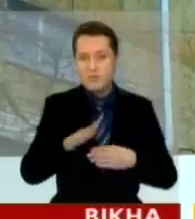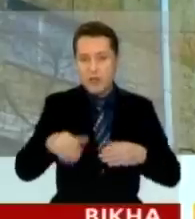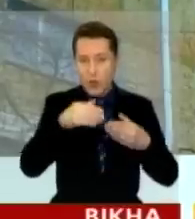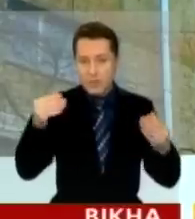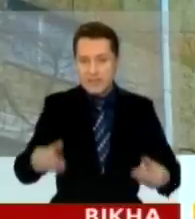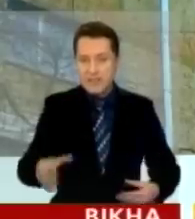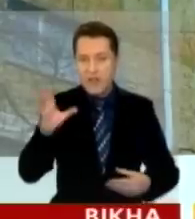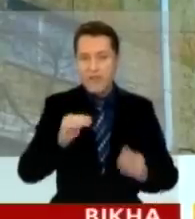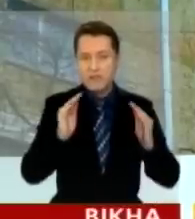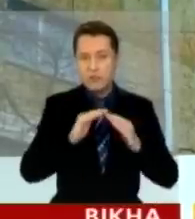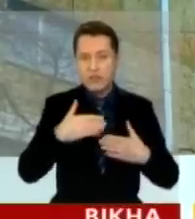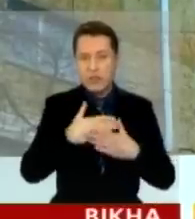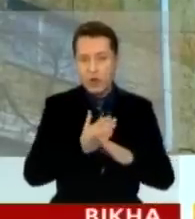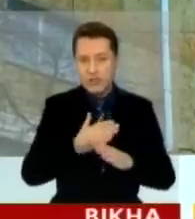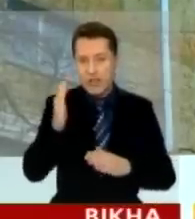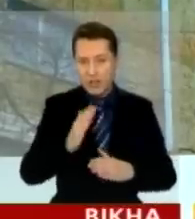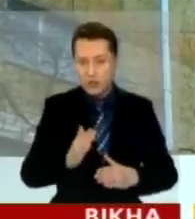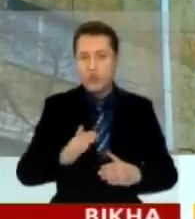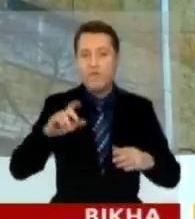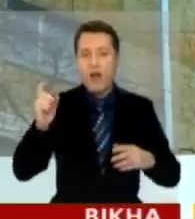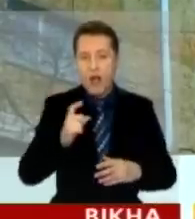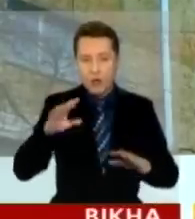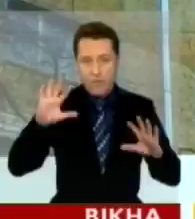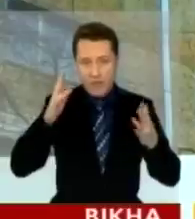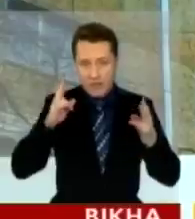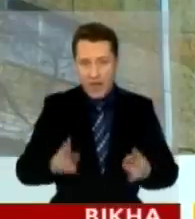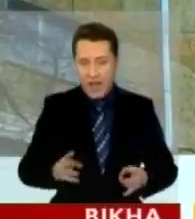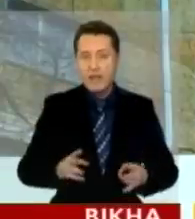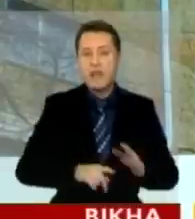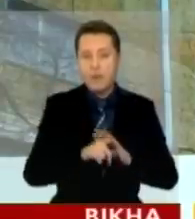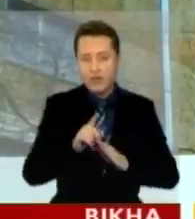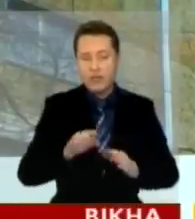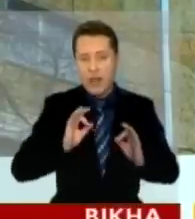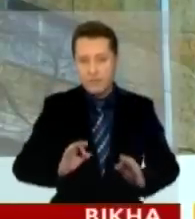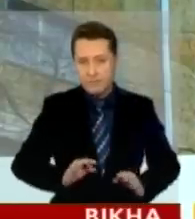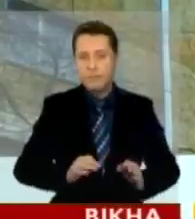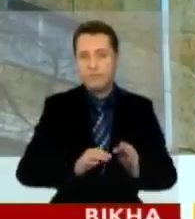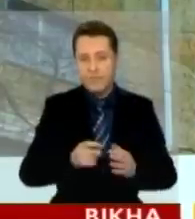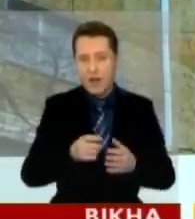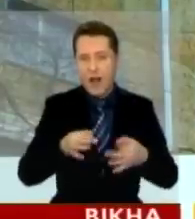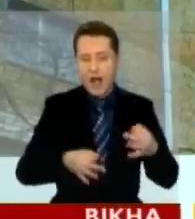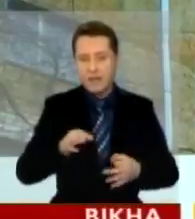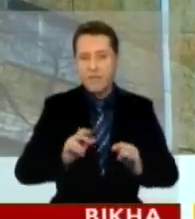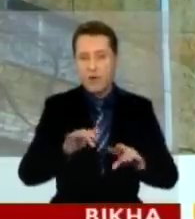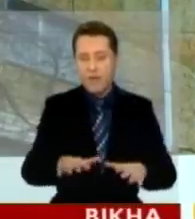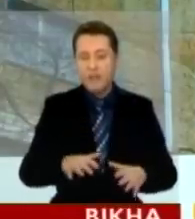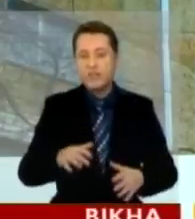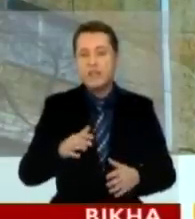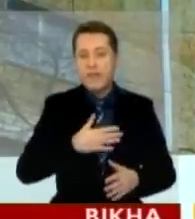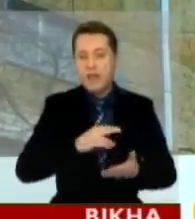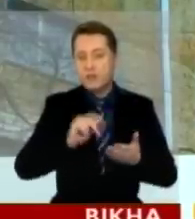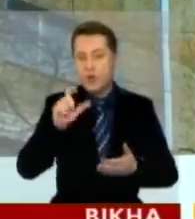будинок узявся тріщинами. Трагедія сталася в Харкові. Прокуратура вже почала карне провадження за фактом порушення правил пожежної безпеки, але вікнам